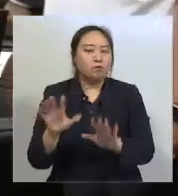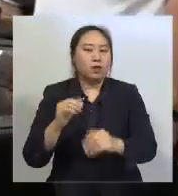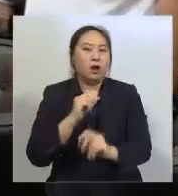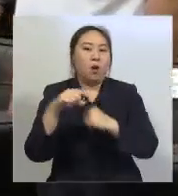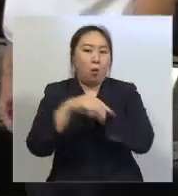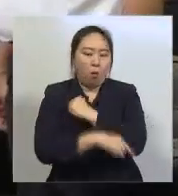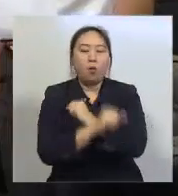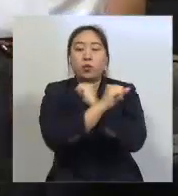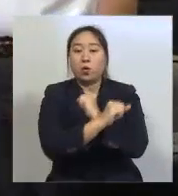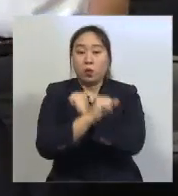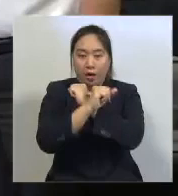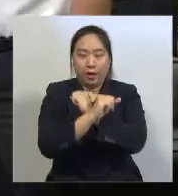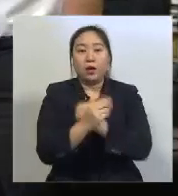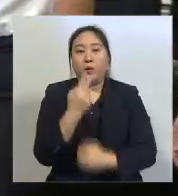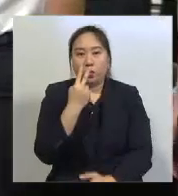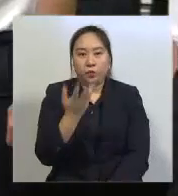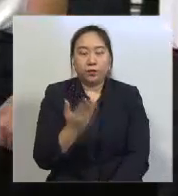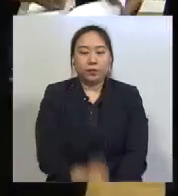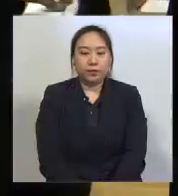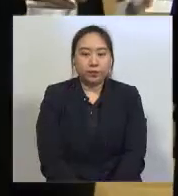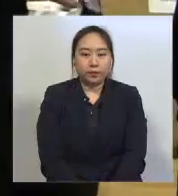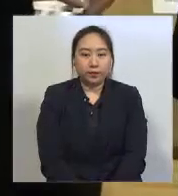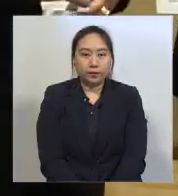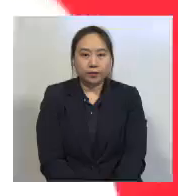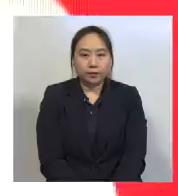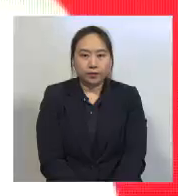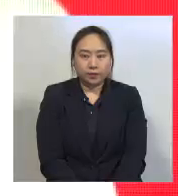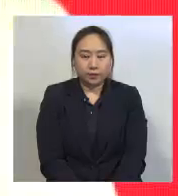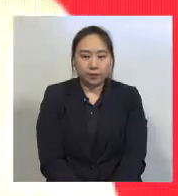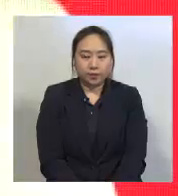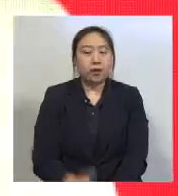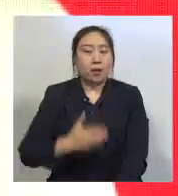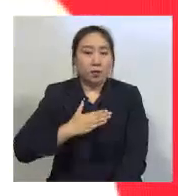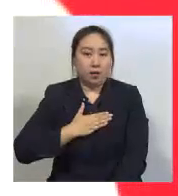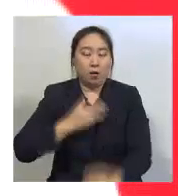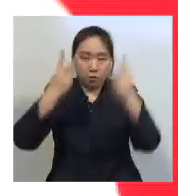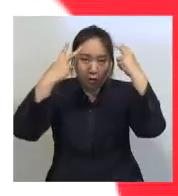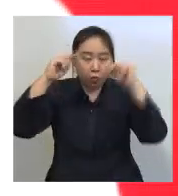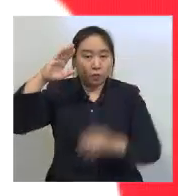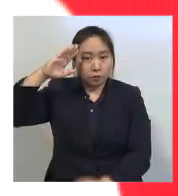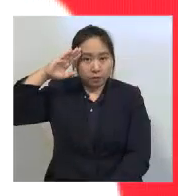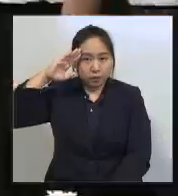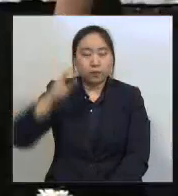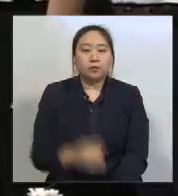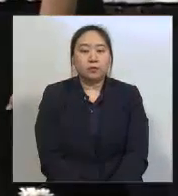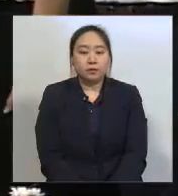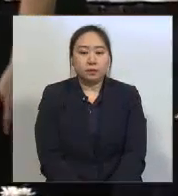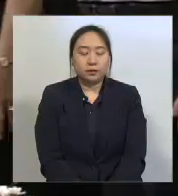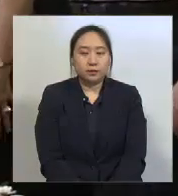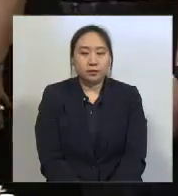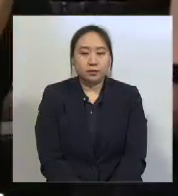ทุจริตคอร์รัปชันลองไปฟังเสียงช่วงนี้ครับ ข้าพเจ้าพลเอกประยุทธ์จันทร์โอชา